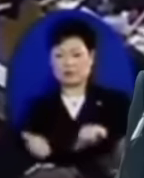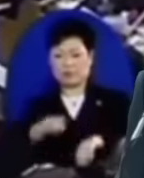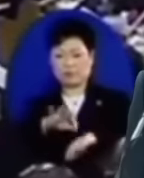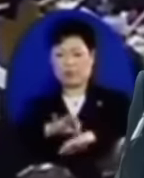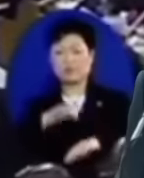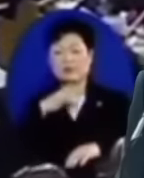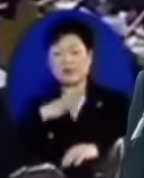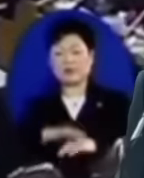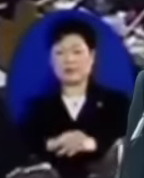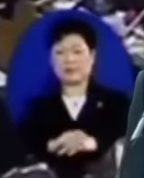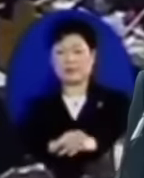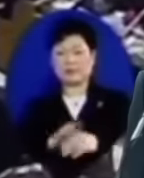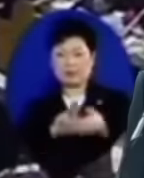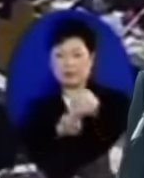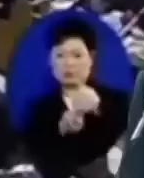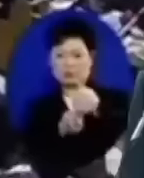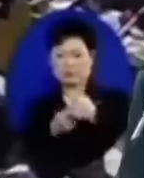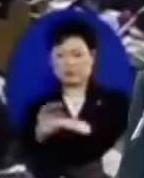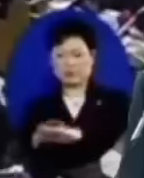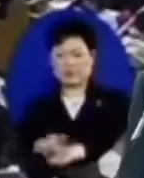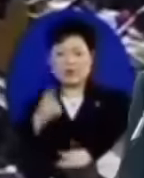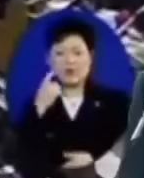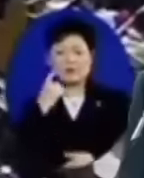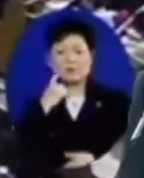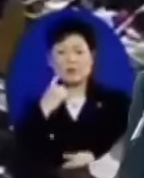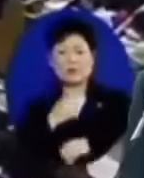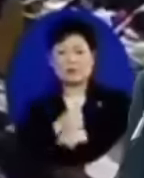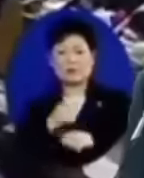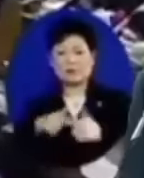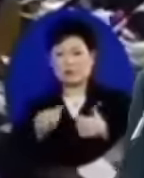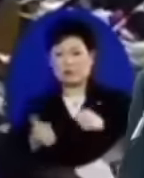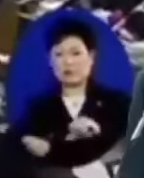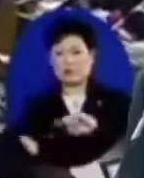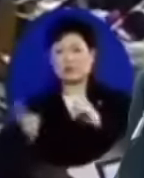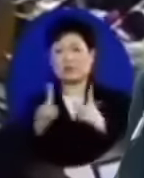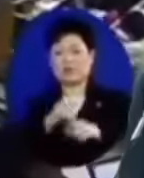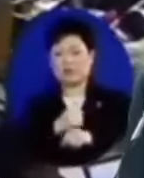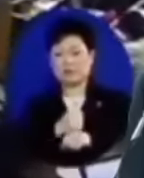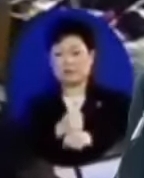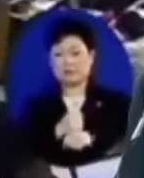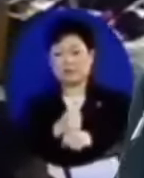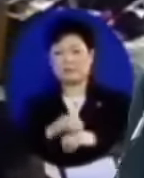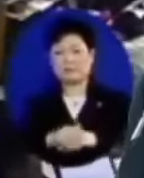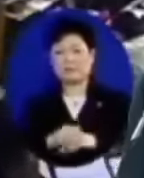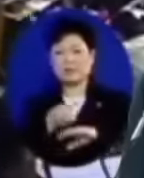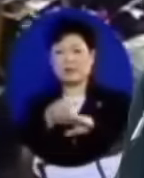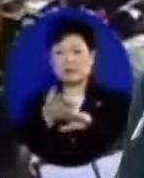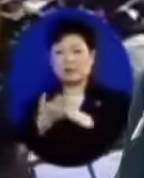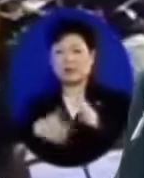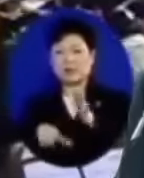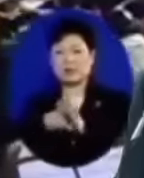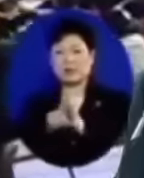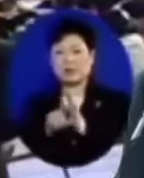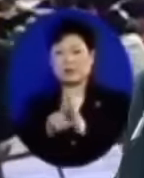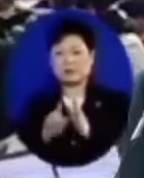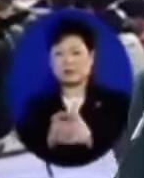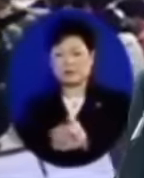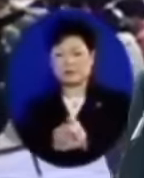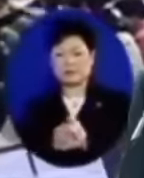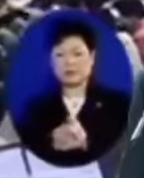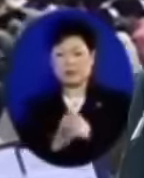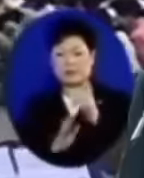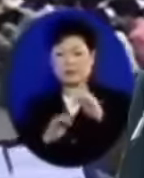없는데 그를 감추어 놓고 거짓말로 예수님이 죽었다가 살아났다고 전하기 위해서 한 사람도